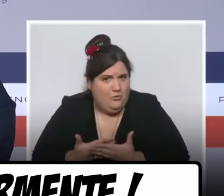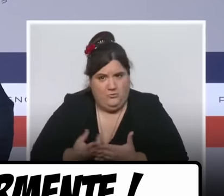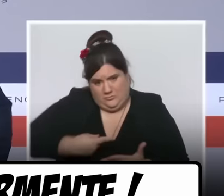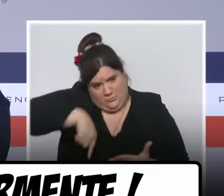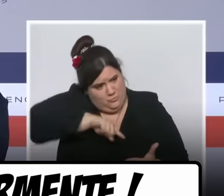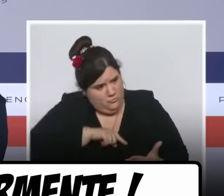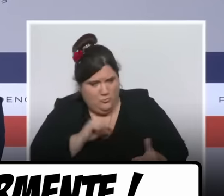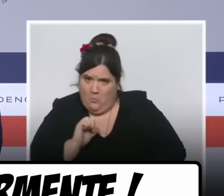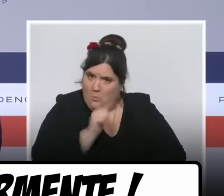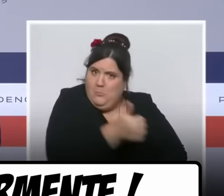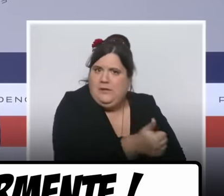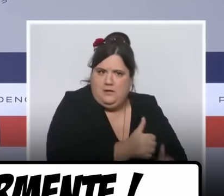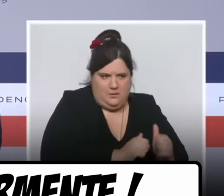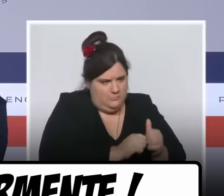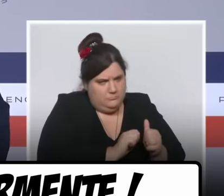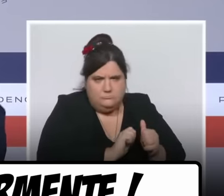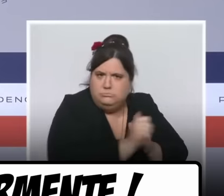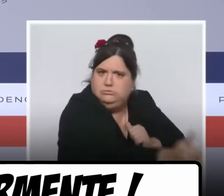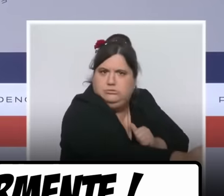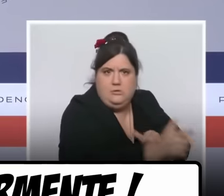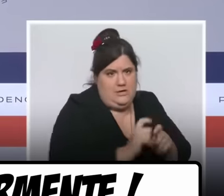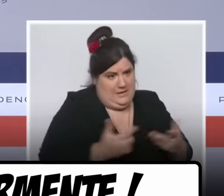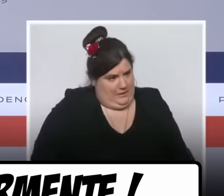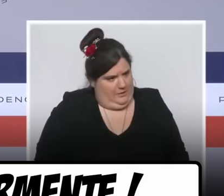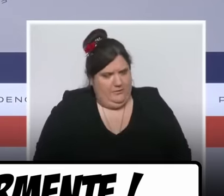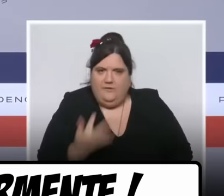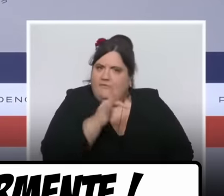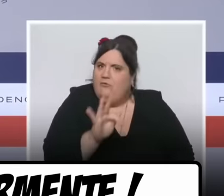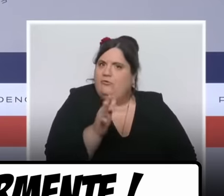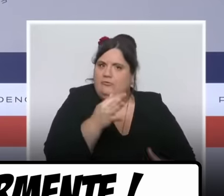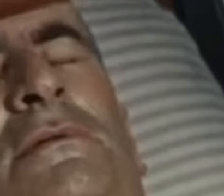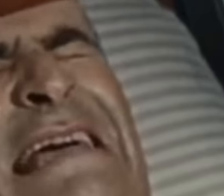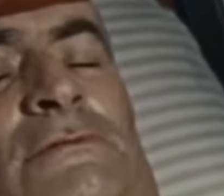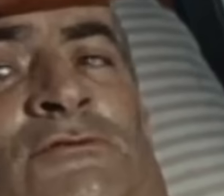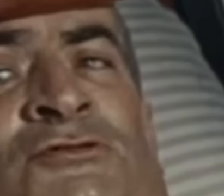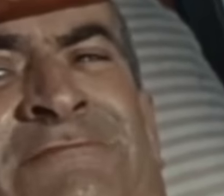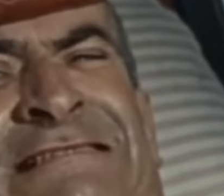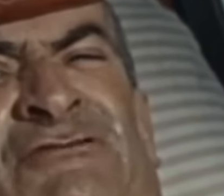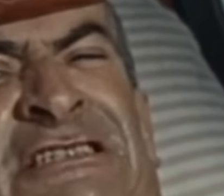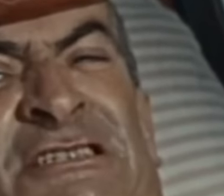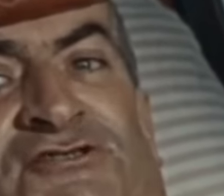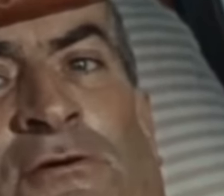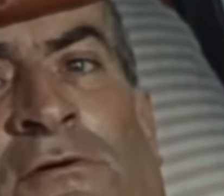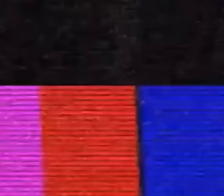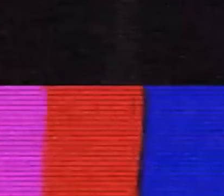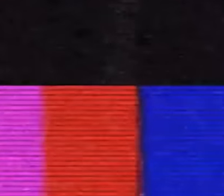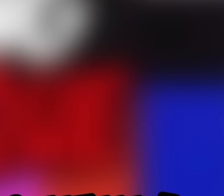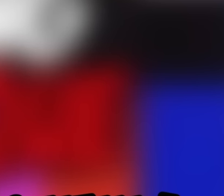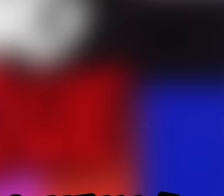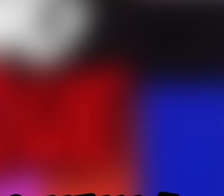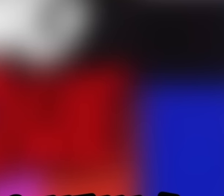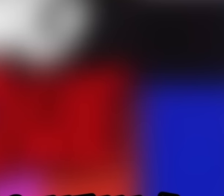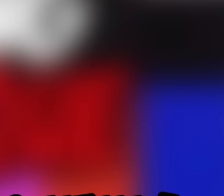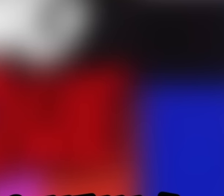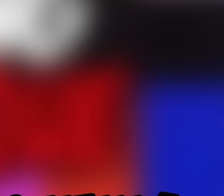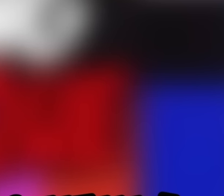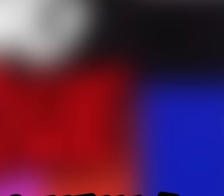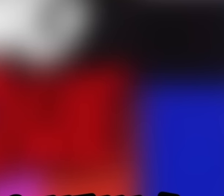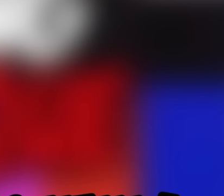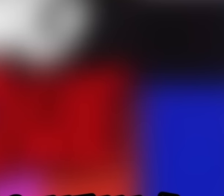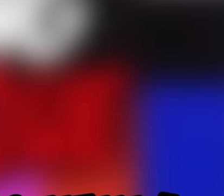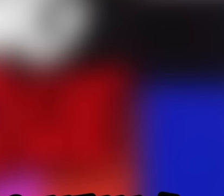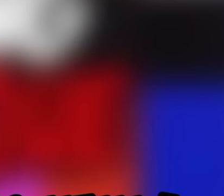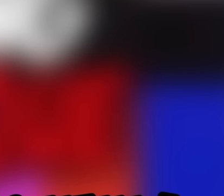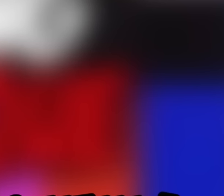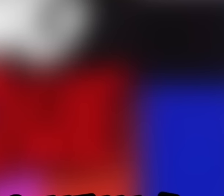pas de forme grave. Je vous souhaite bien entendu un prompt rétablissement. Doucement la bouillotte ! Dans le même registre, je vous